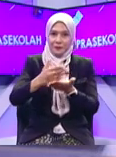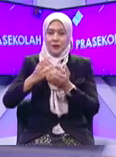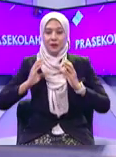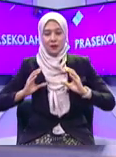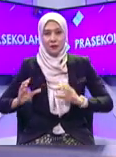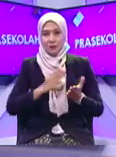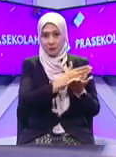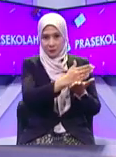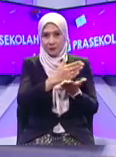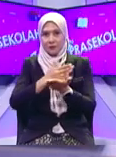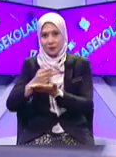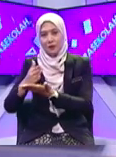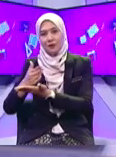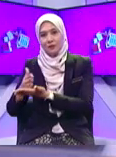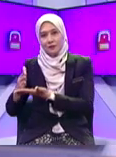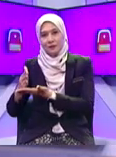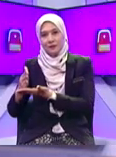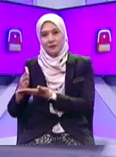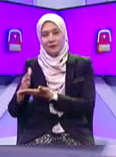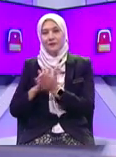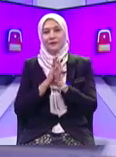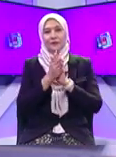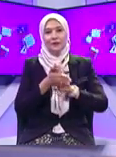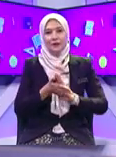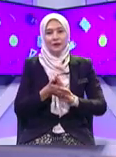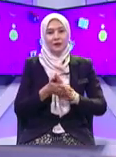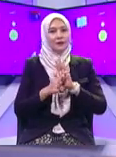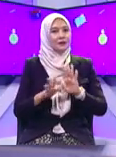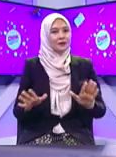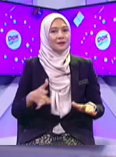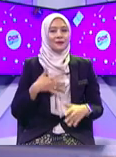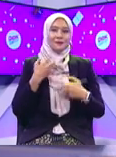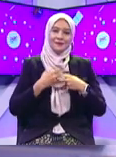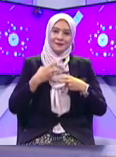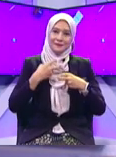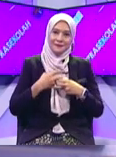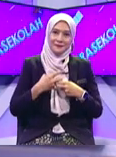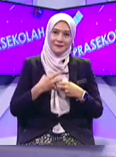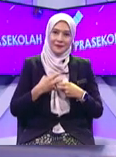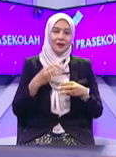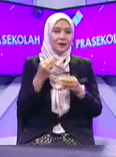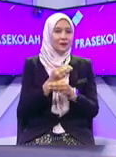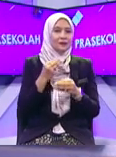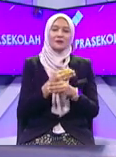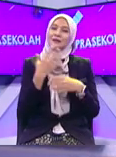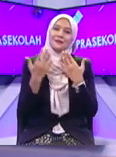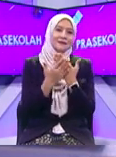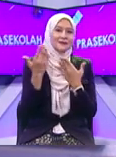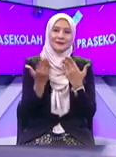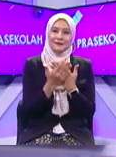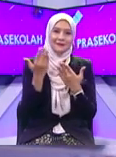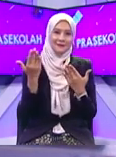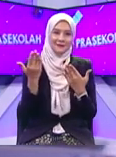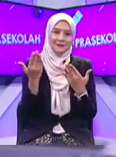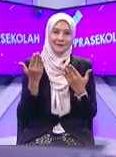adalah sebenarnya adalah operasi tola Jadi janganlah susah sebenarnya sangat